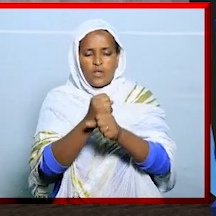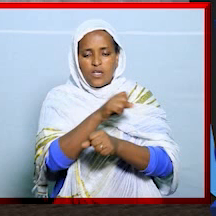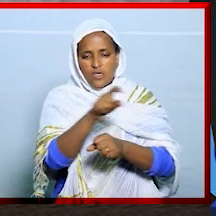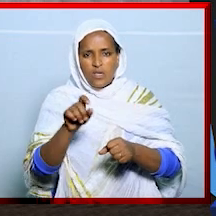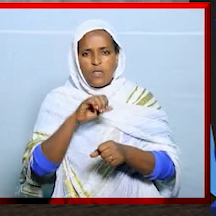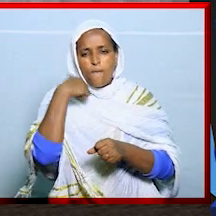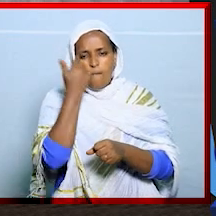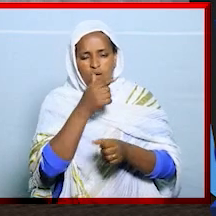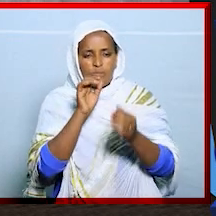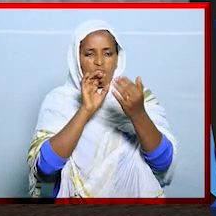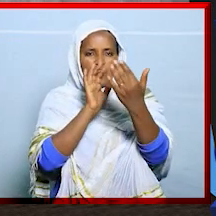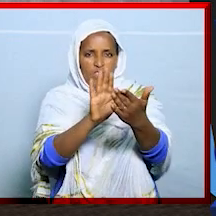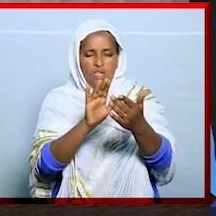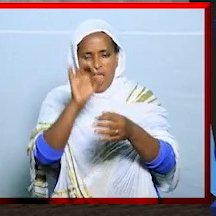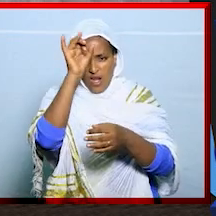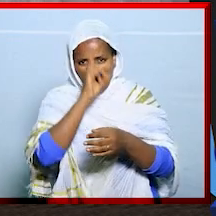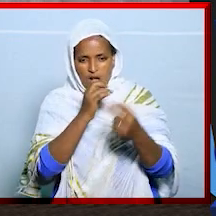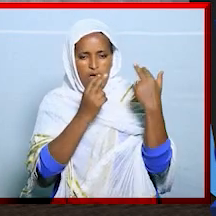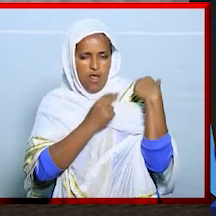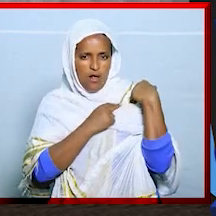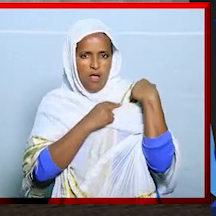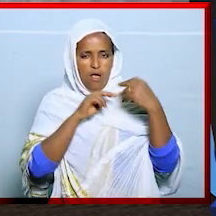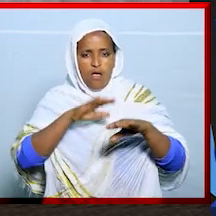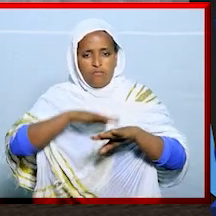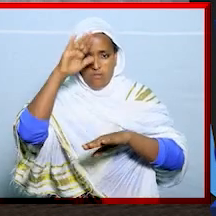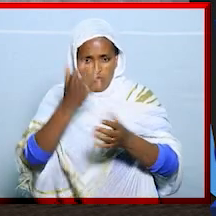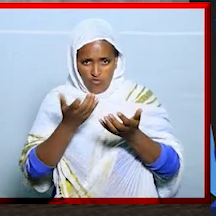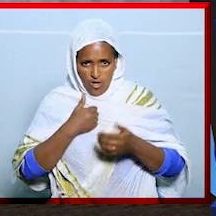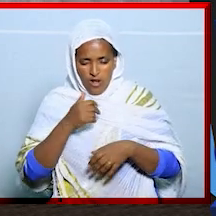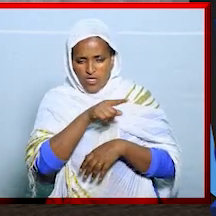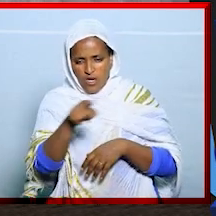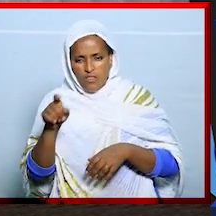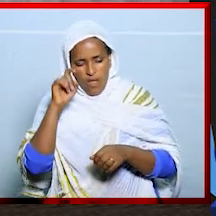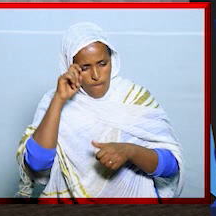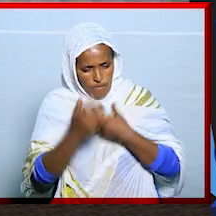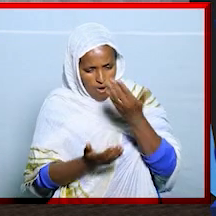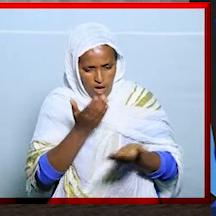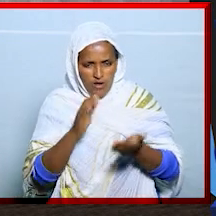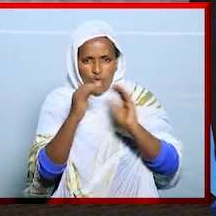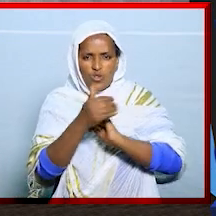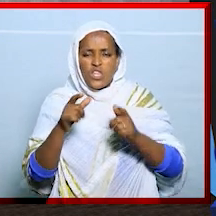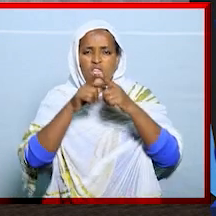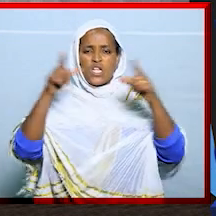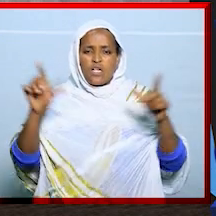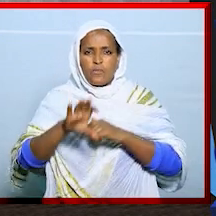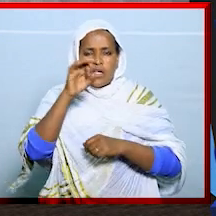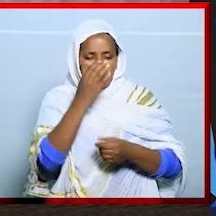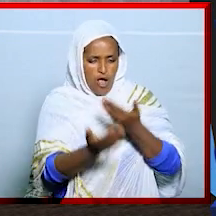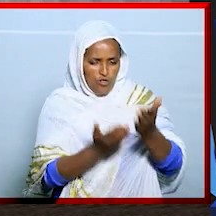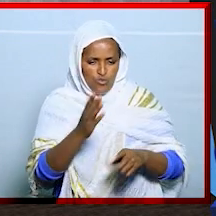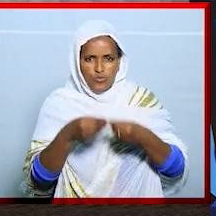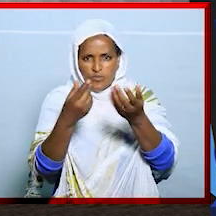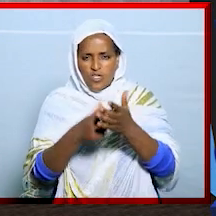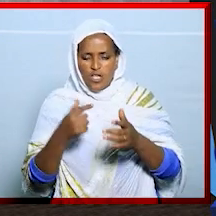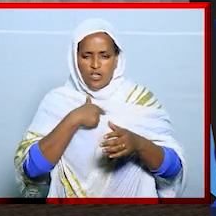ገብረ፣ ከእናንተ ማንም ፊተኛ ሊቅ አለቃ የበላይ ሊሆን የሚወድ የእናንተ ባሪያ ይሁን ነው። ስለዚህ ትልቅነት የሚገኘው